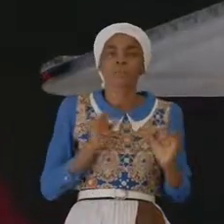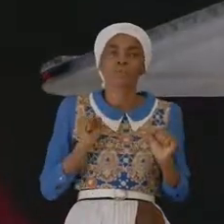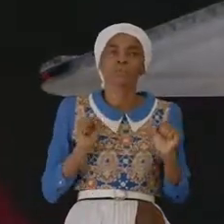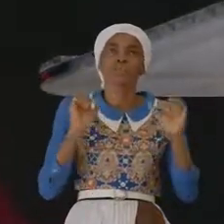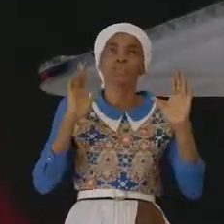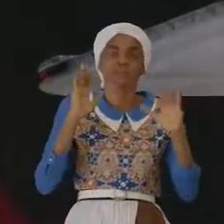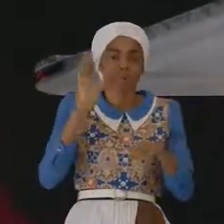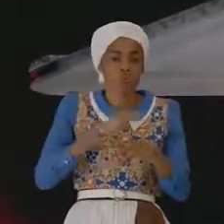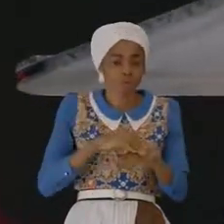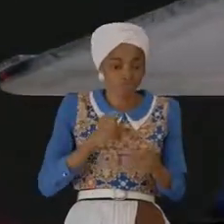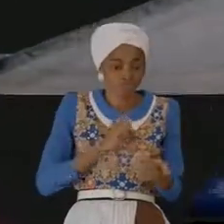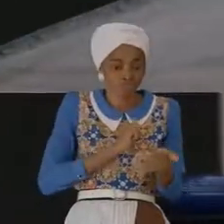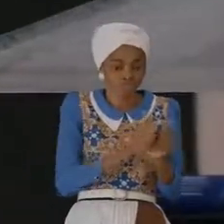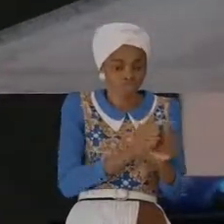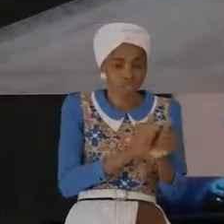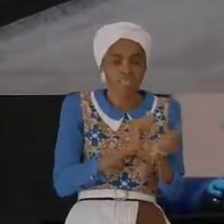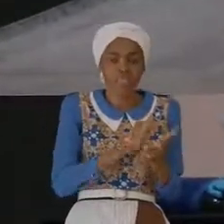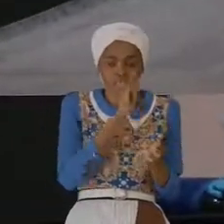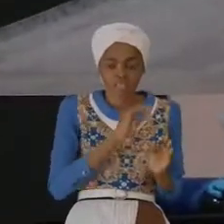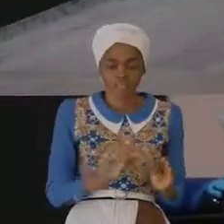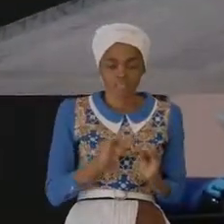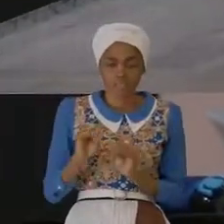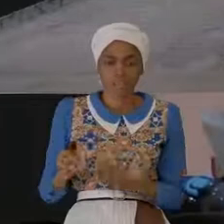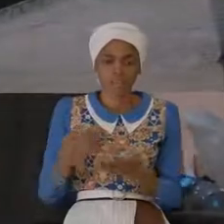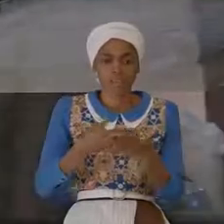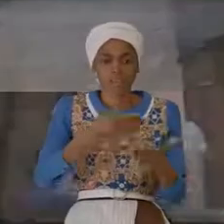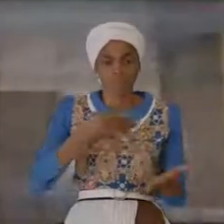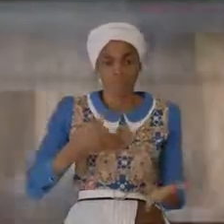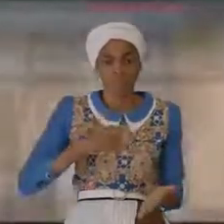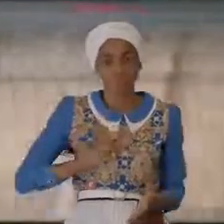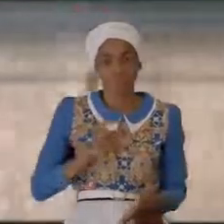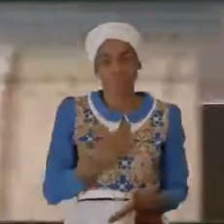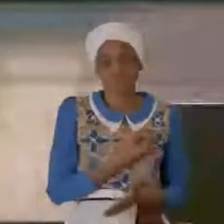consécration sur la voie, sur la course